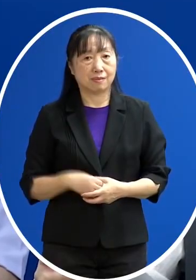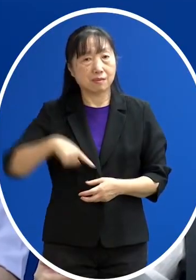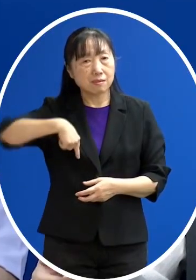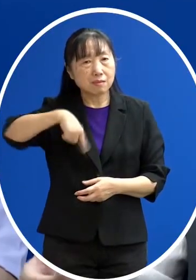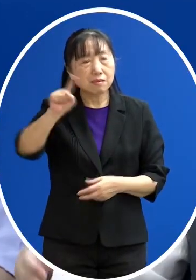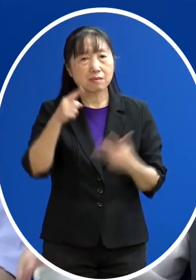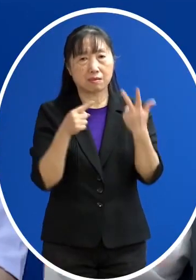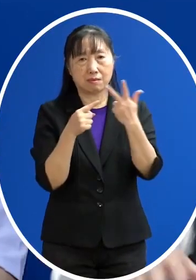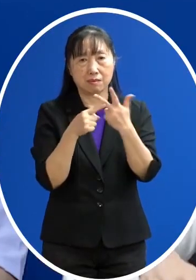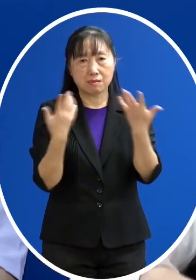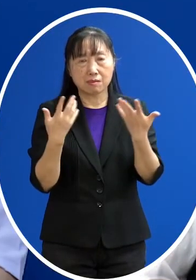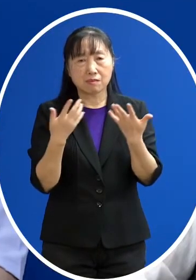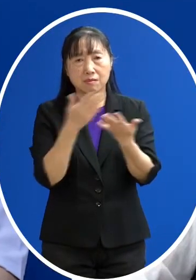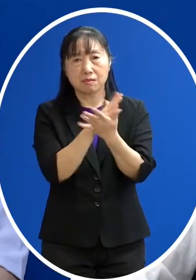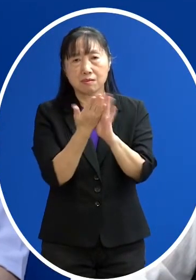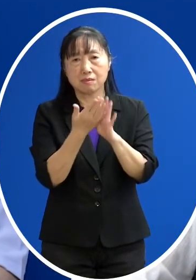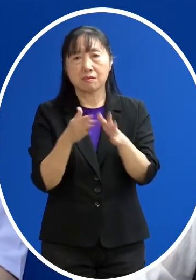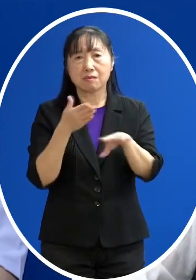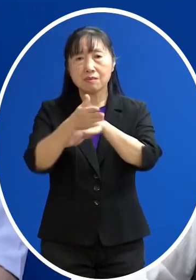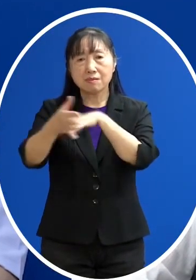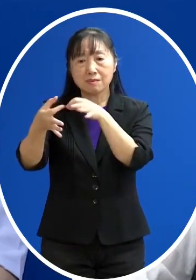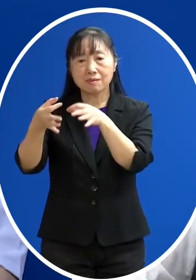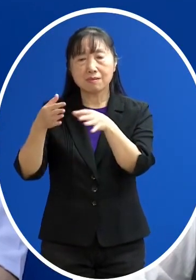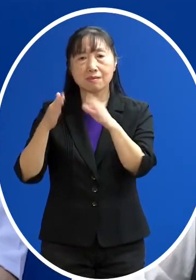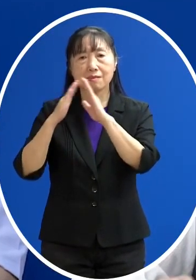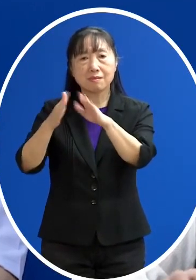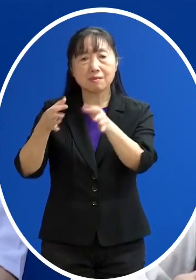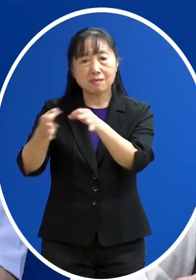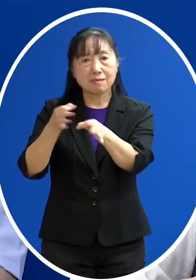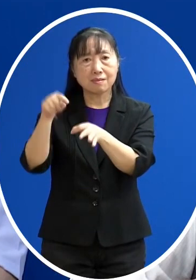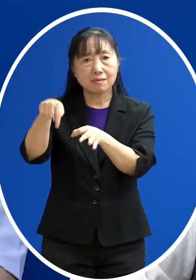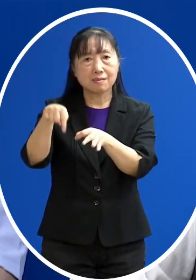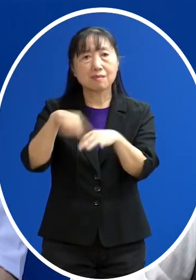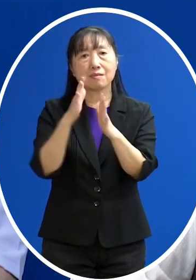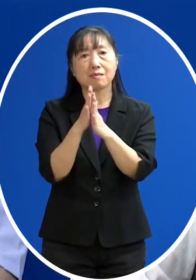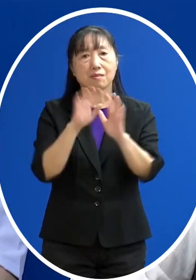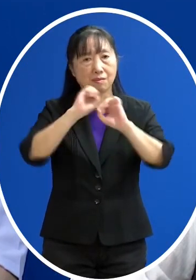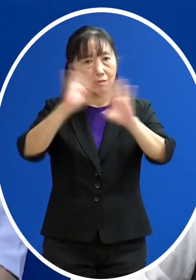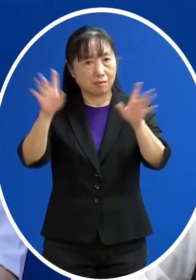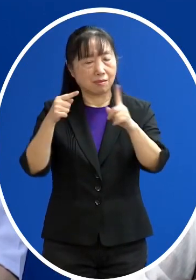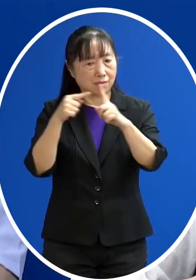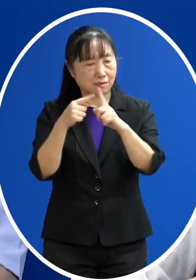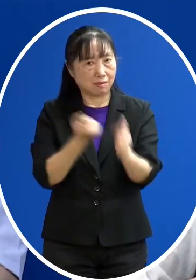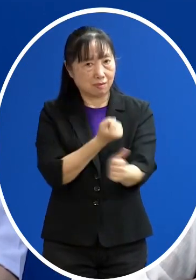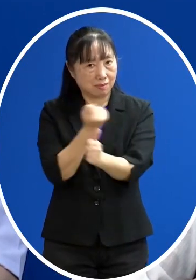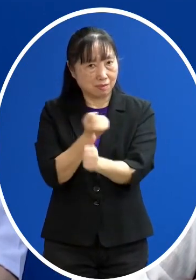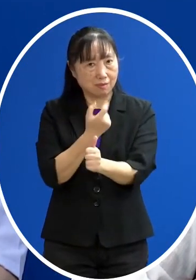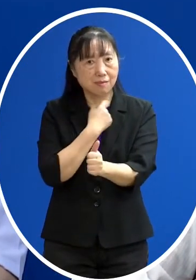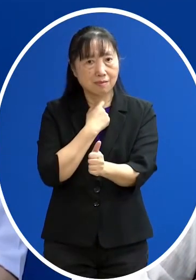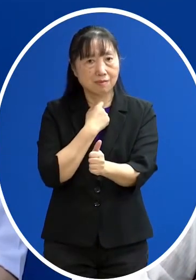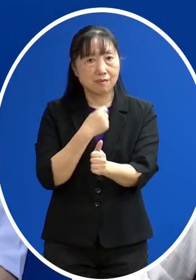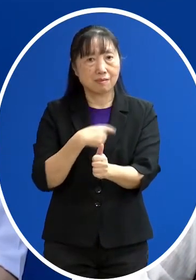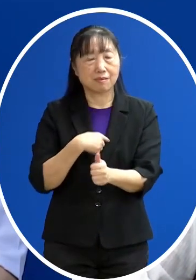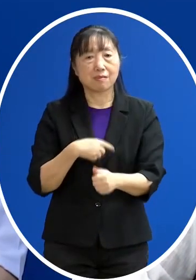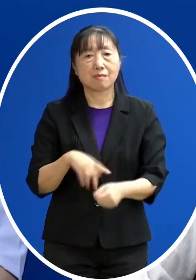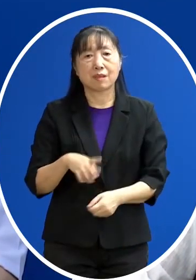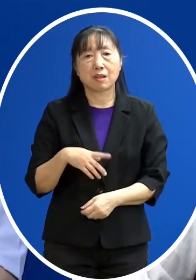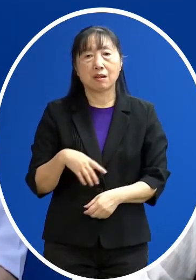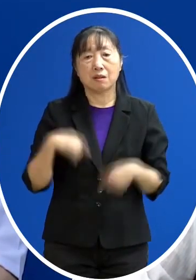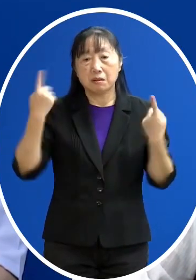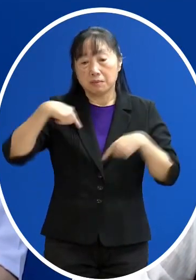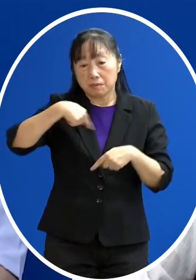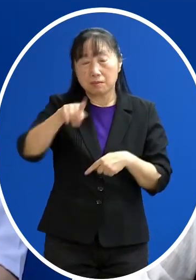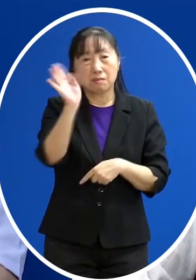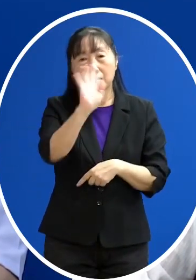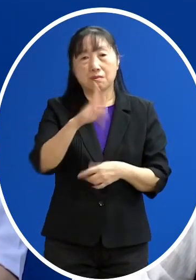超商、超市等等呢，我们呼吁啊，这个要加强人流管制。那请民众啊少去多买，一次